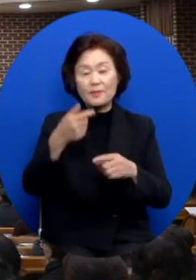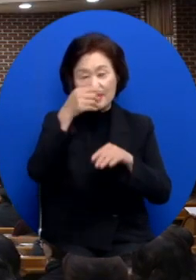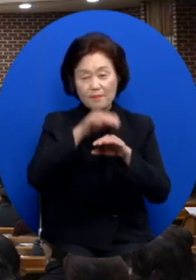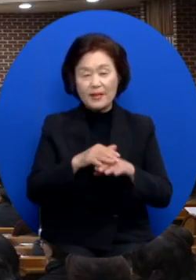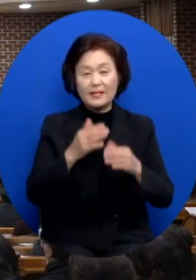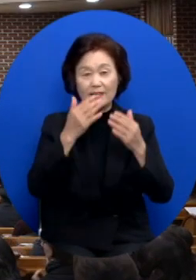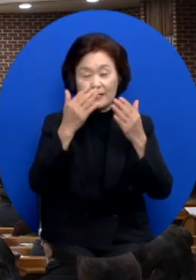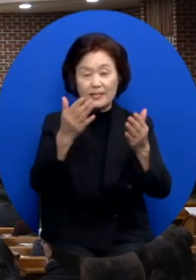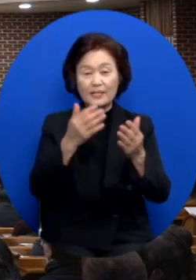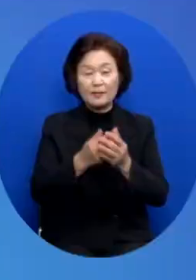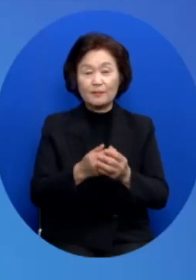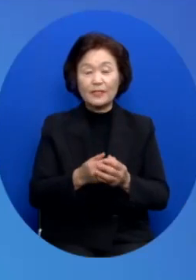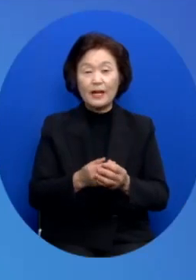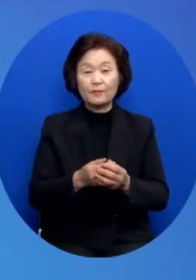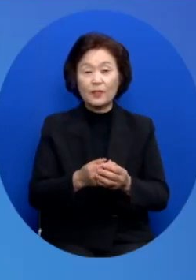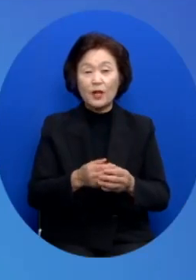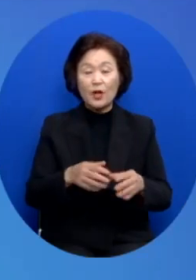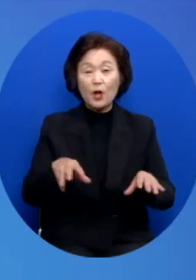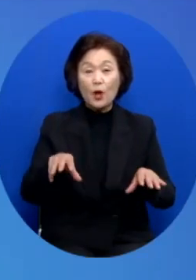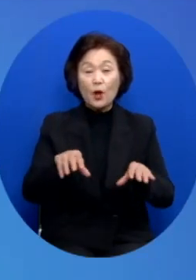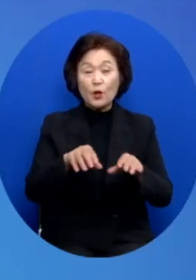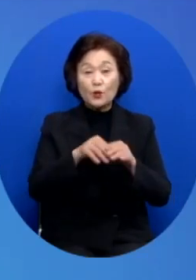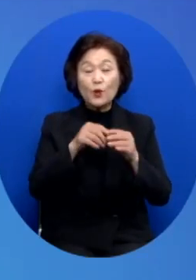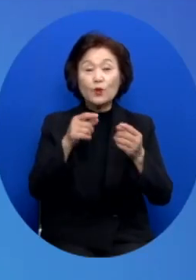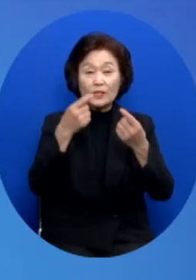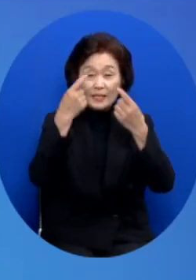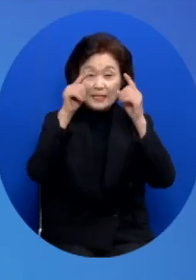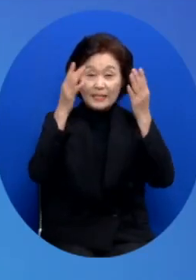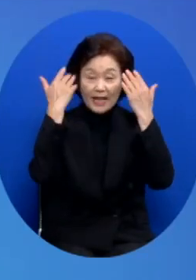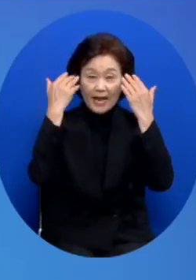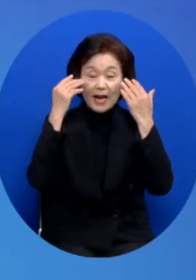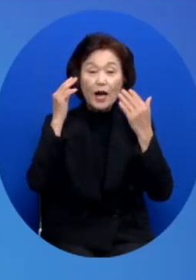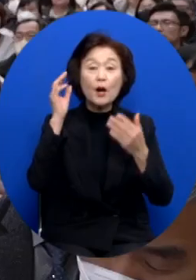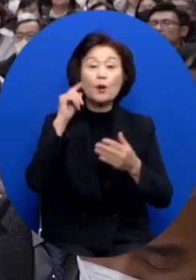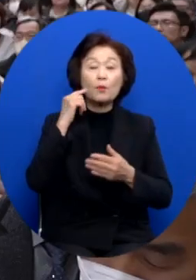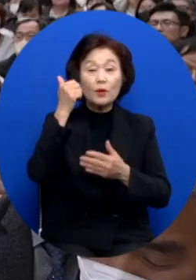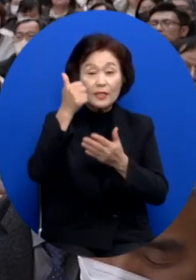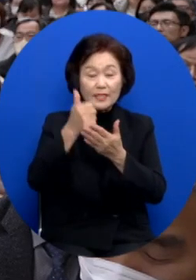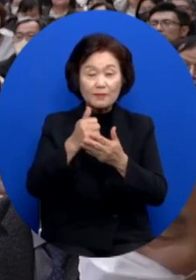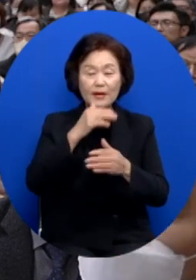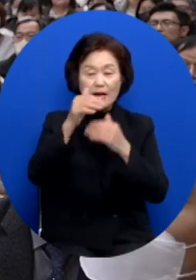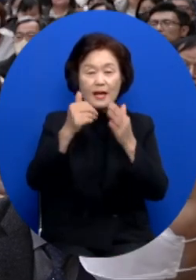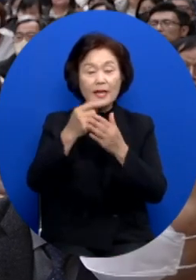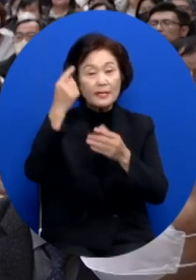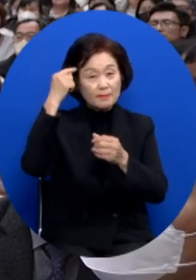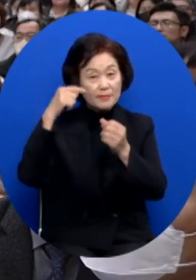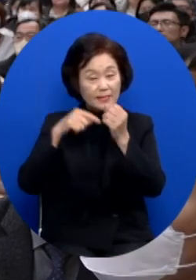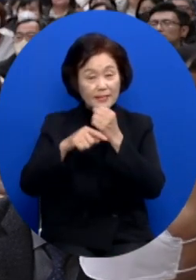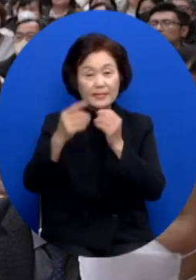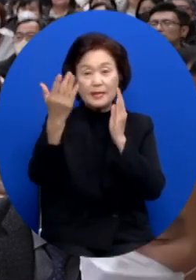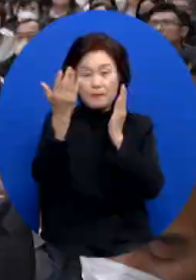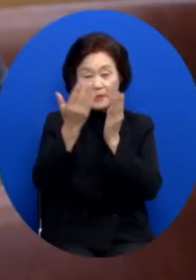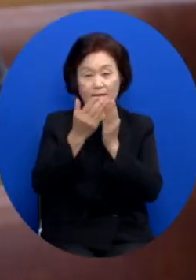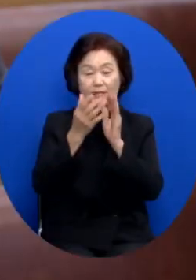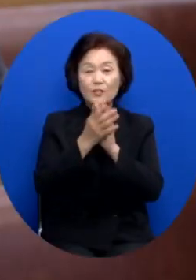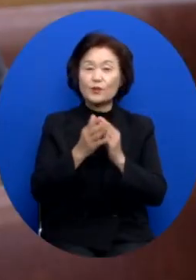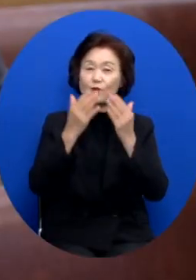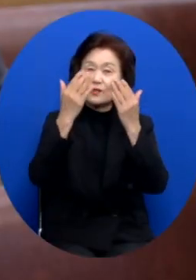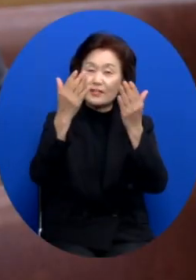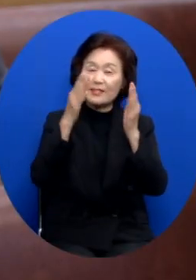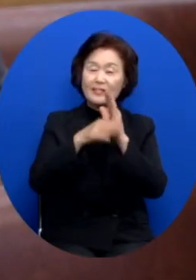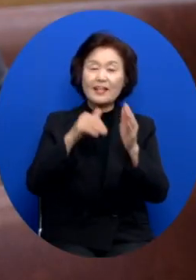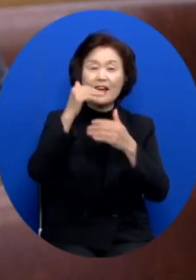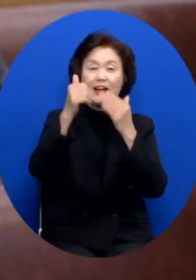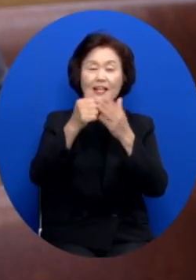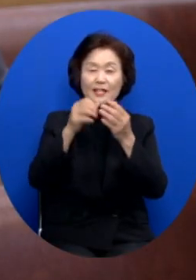설교를 전한 총신대학교 총장 박성규 목사는 하나님의 뜻에 맞는 기도를 할 때 반드시 응답하신다라며 평화의 왕으로